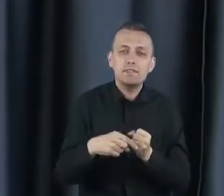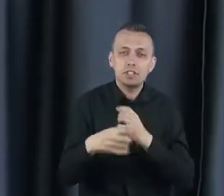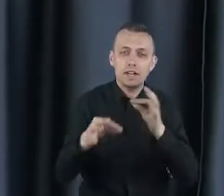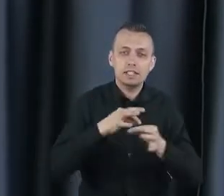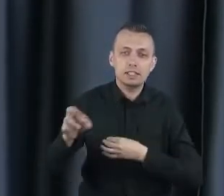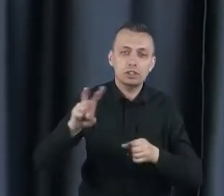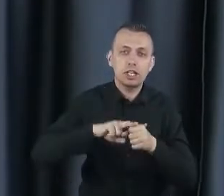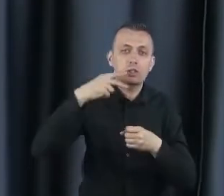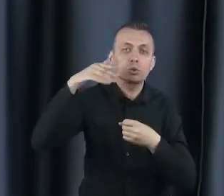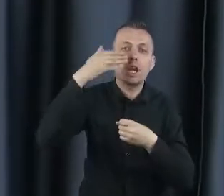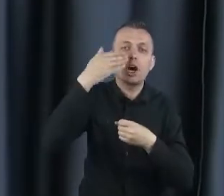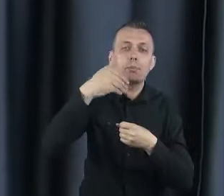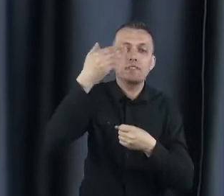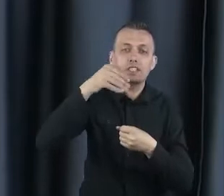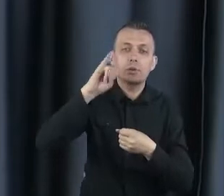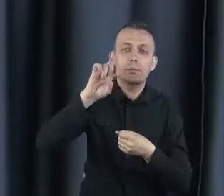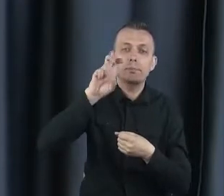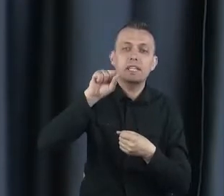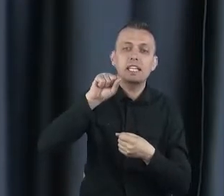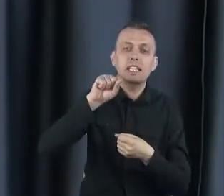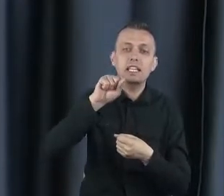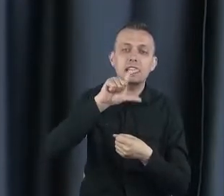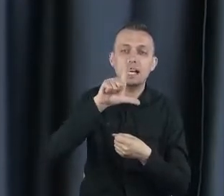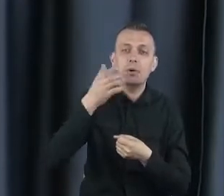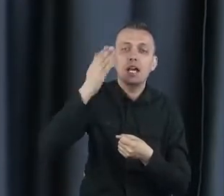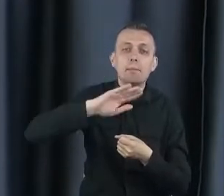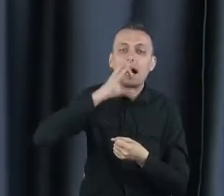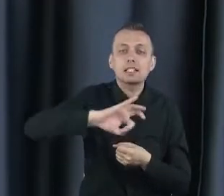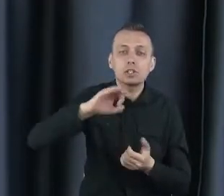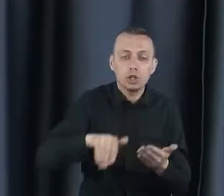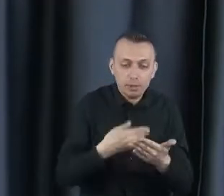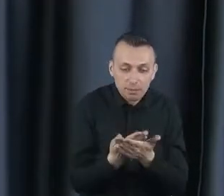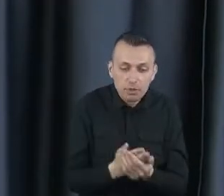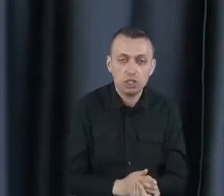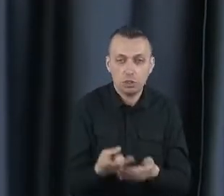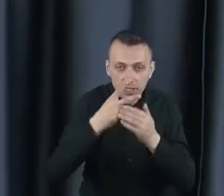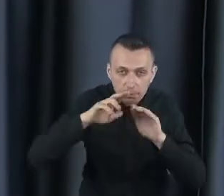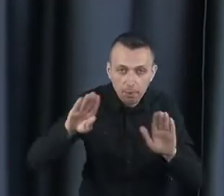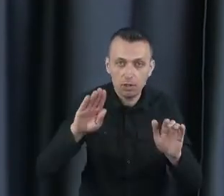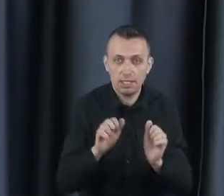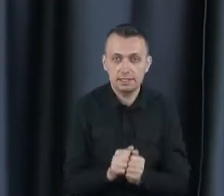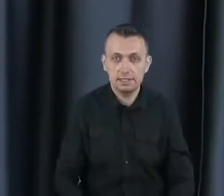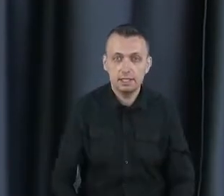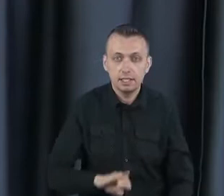Michał, wydaje mi się, że jest takim naprawdę najlepszym przykładem, najlepszym montażem,